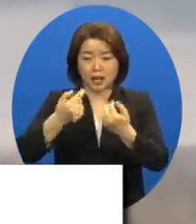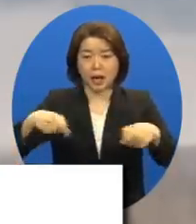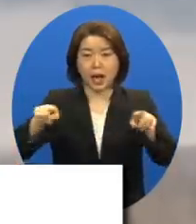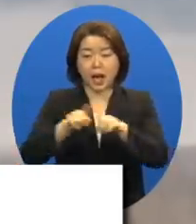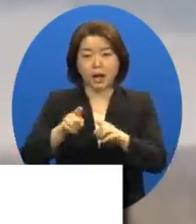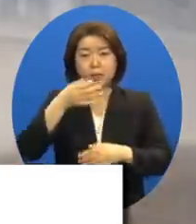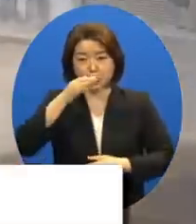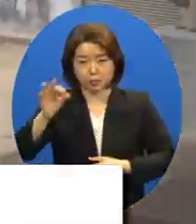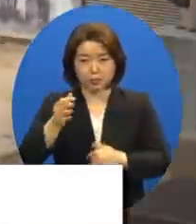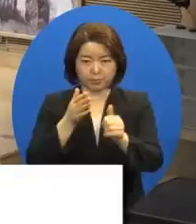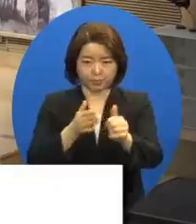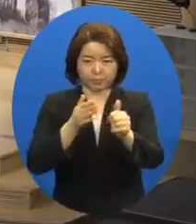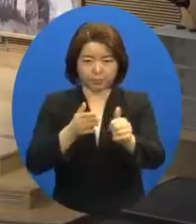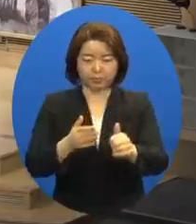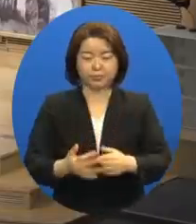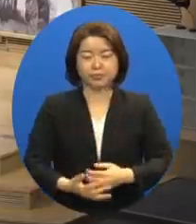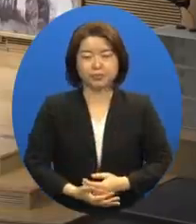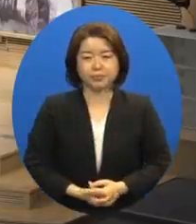부르지 겟습니다